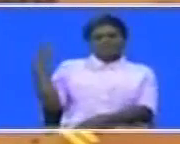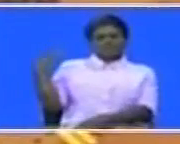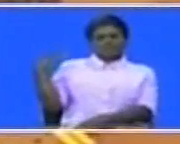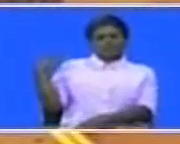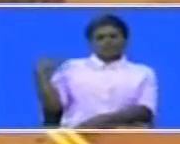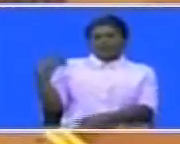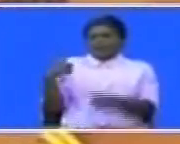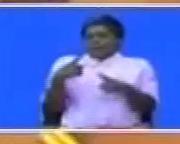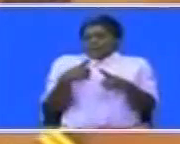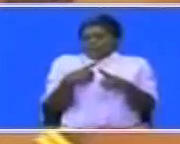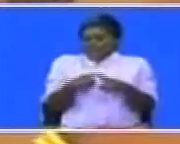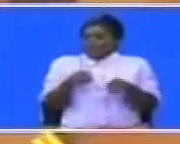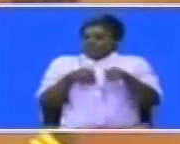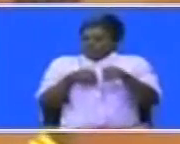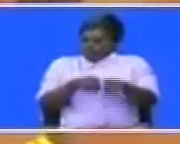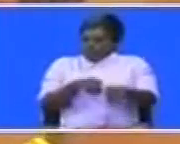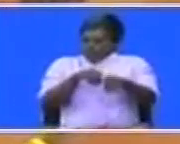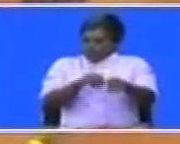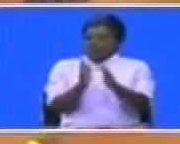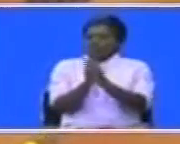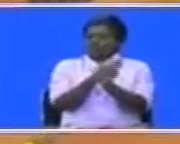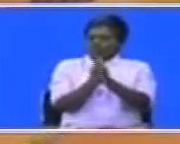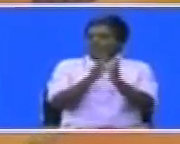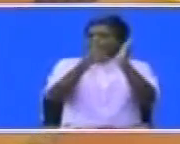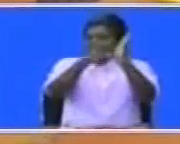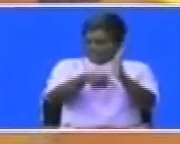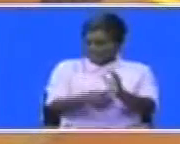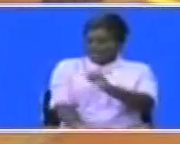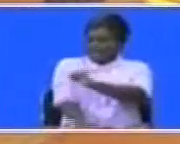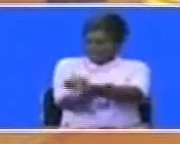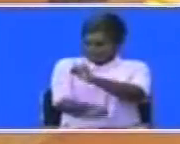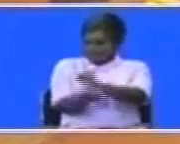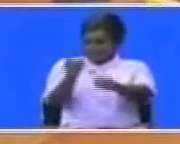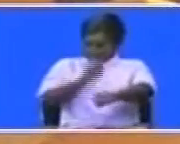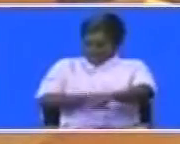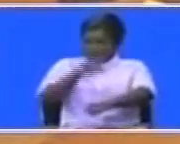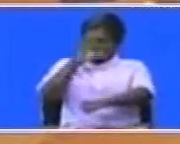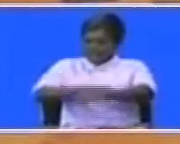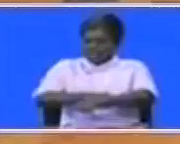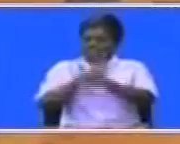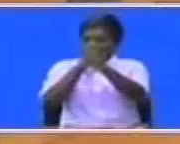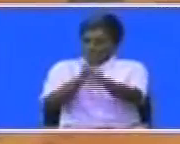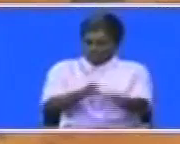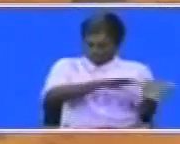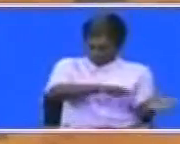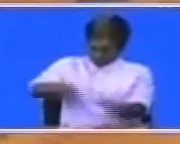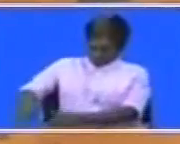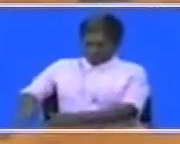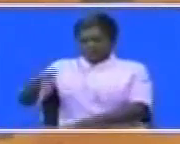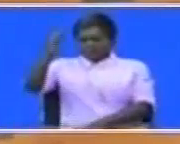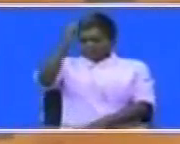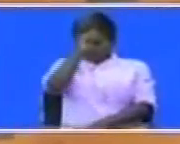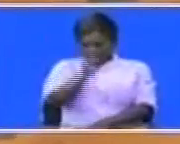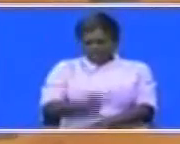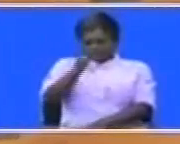ambaye alisema, lakini tunazifuatilia taarifa hizo na tutaweza kukuarifu pindi tutakapozipokea. Kwingineko, Jaji